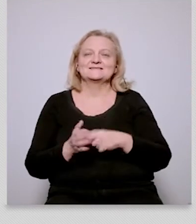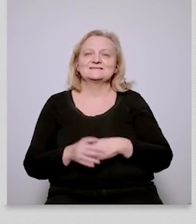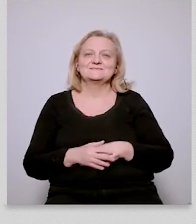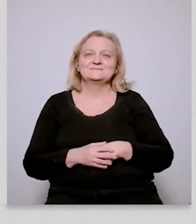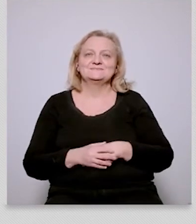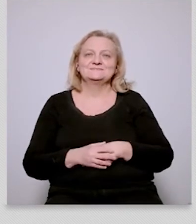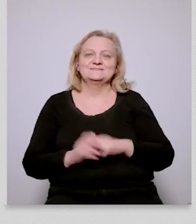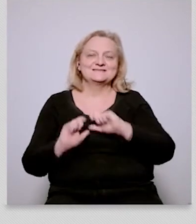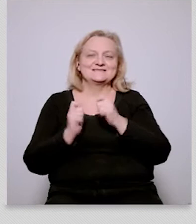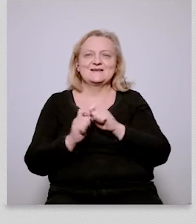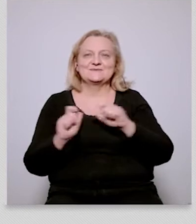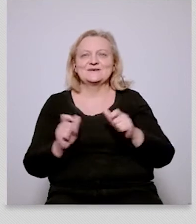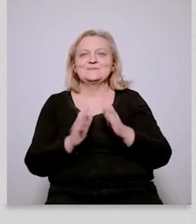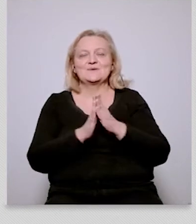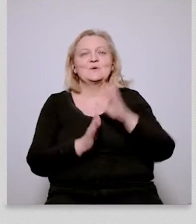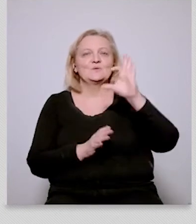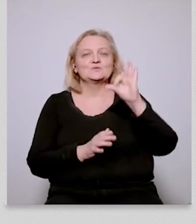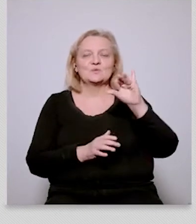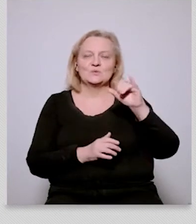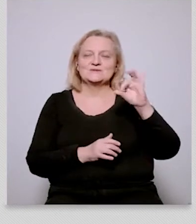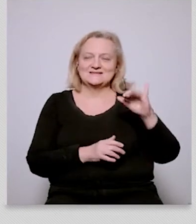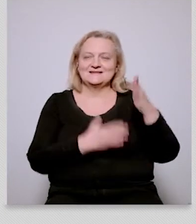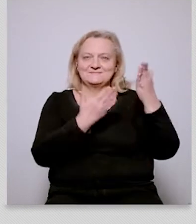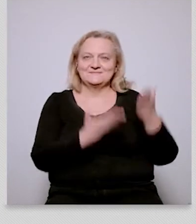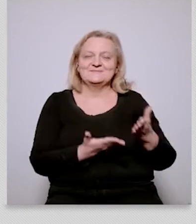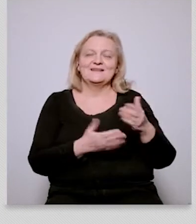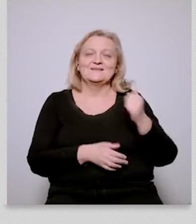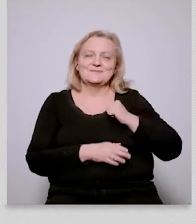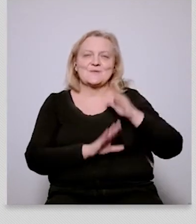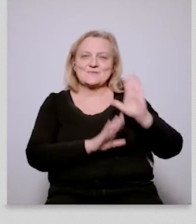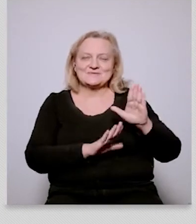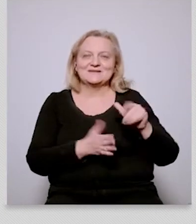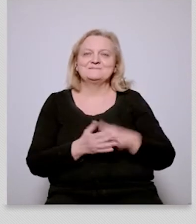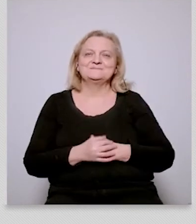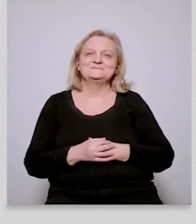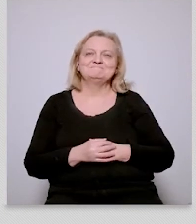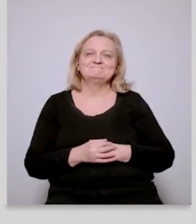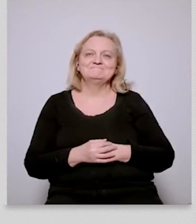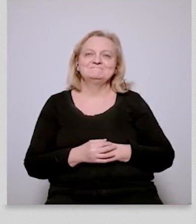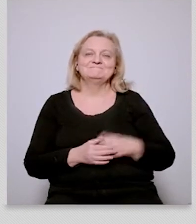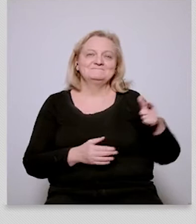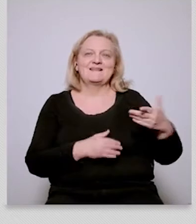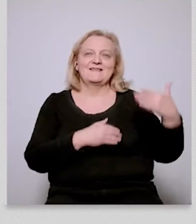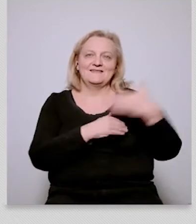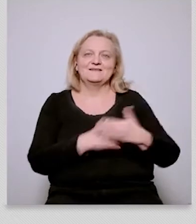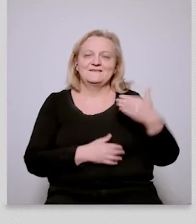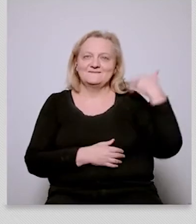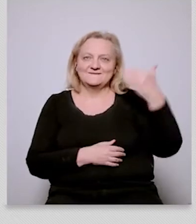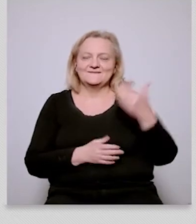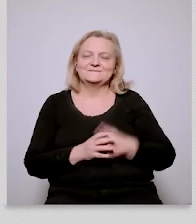czas prosiliśmy Suzy żeby właśnie czekała i zostawiliśmy ją na koniec